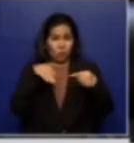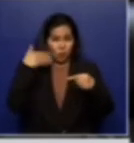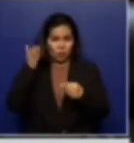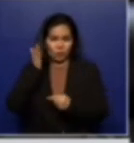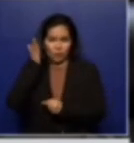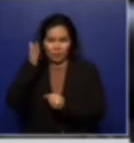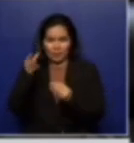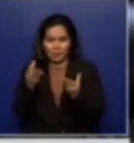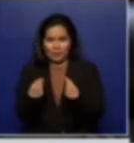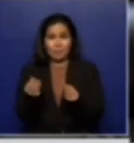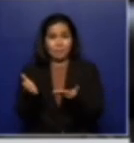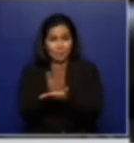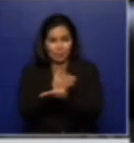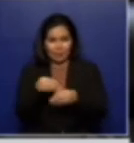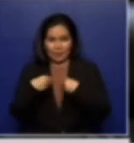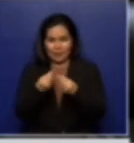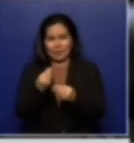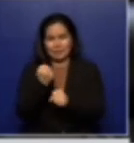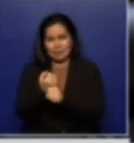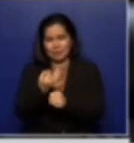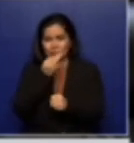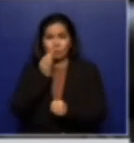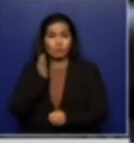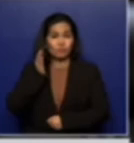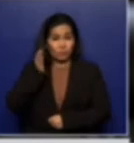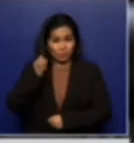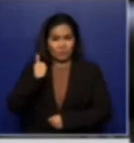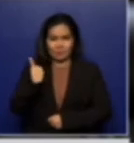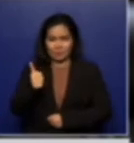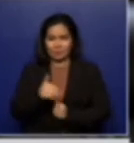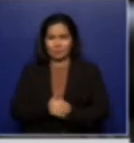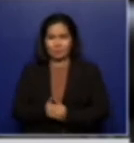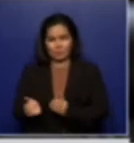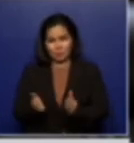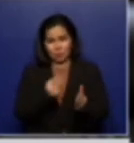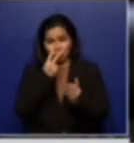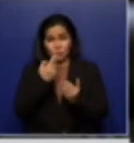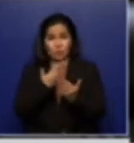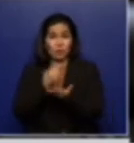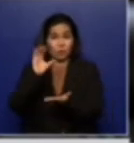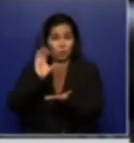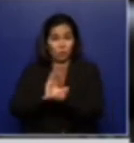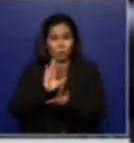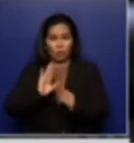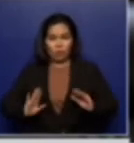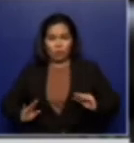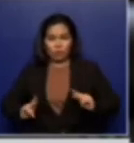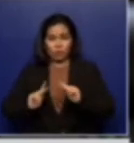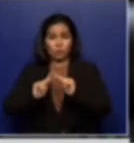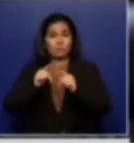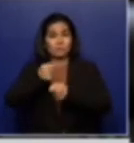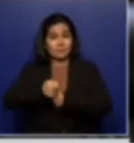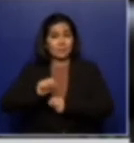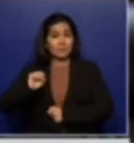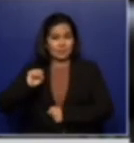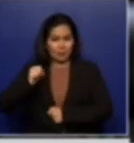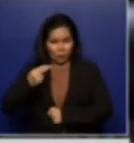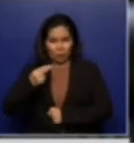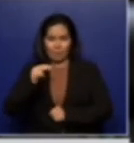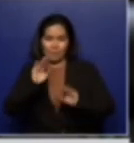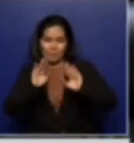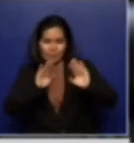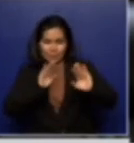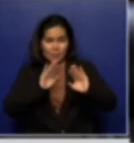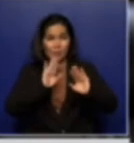กินต่อไปผมขออนุญาตนะครับมาดูงบประมาณของกระทรวงเกษตรและสหกรณ์ผมขอเทียบ